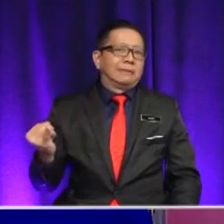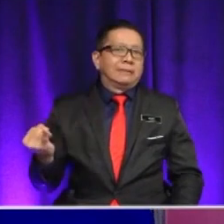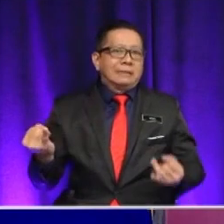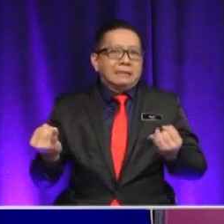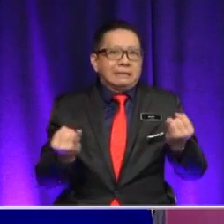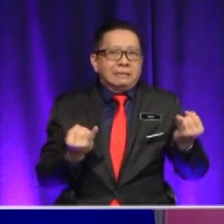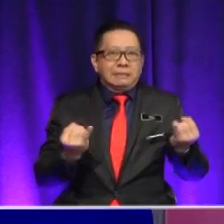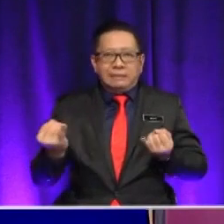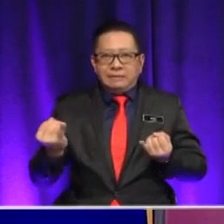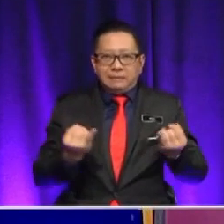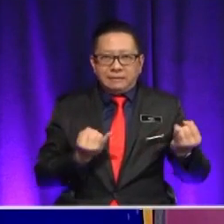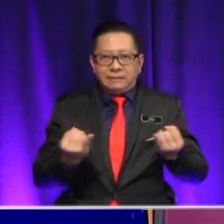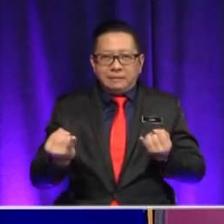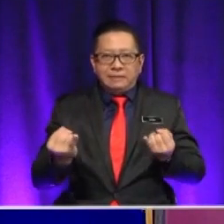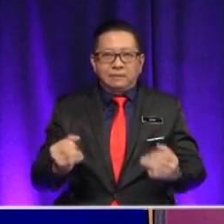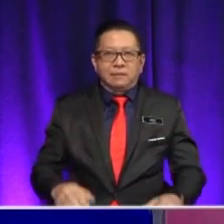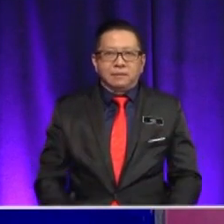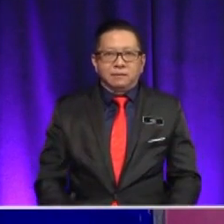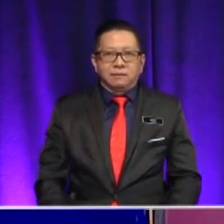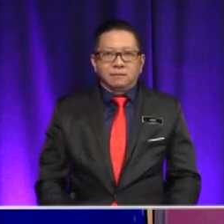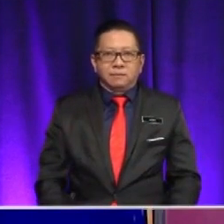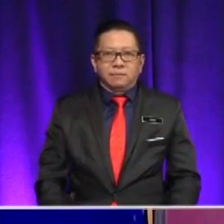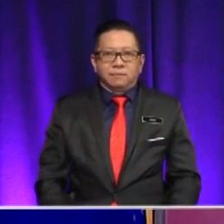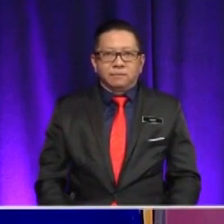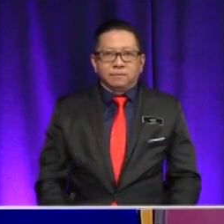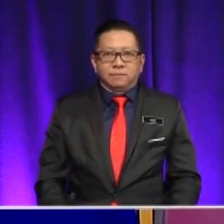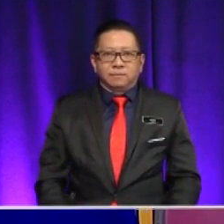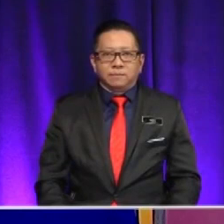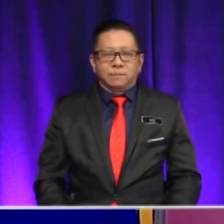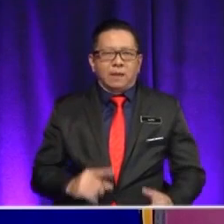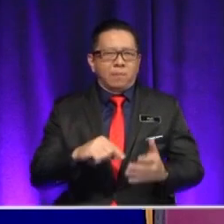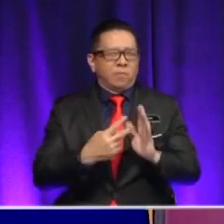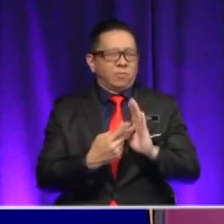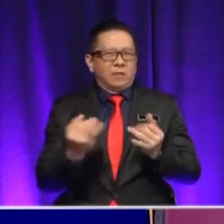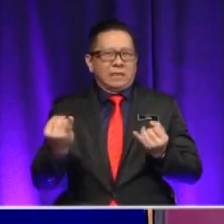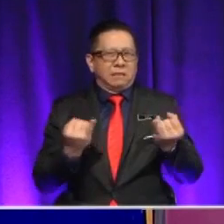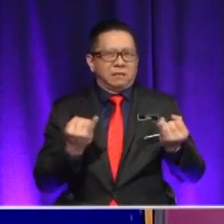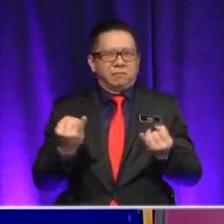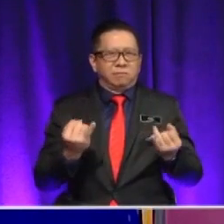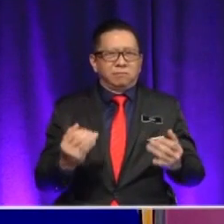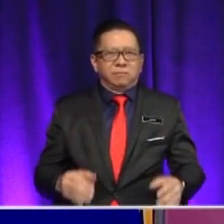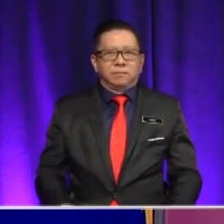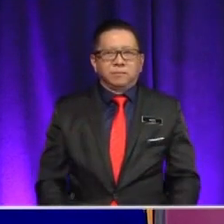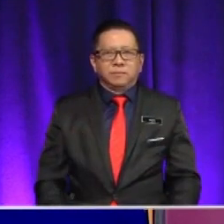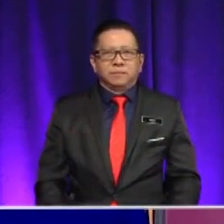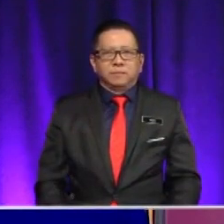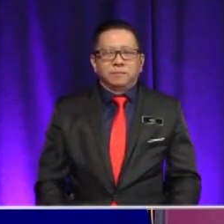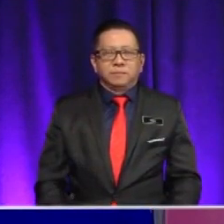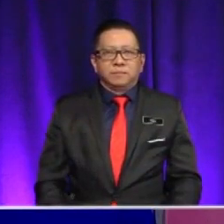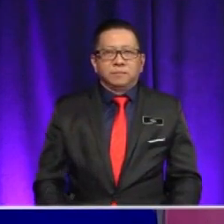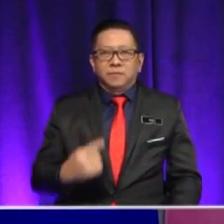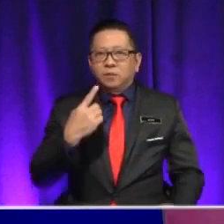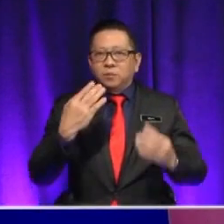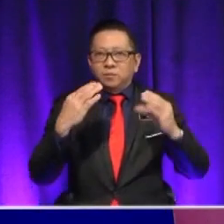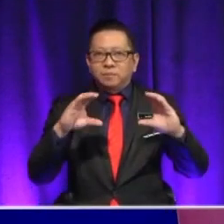Okey, silakan individu yang berintegriti. Apa maksud ni integriti? Ada nak mencuba? Kalau tak